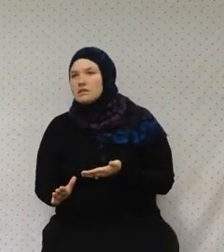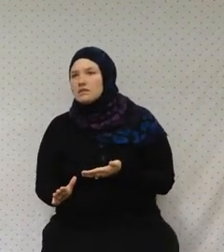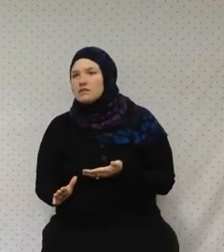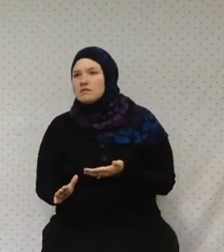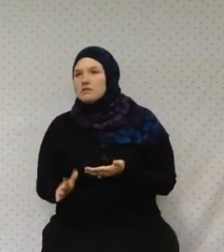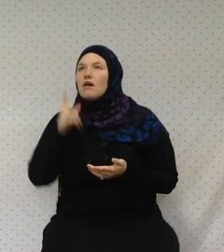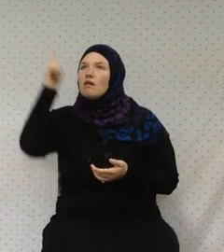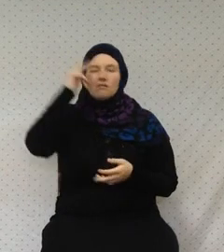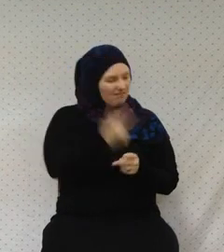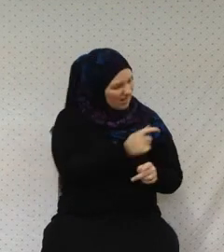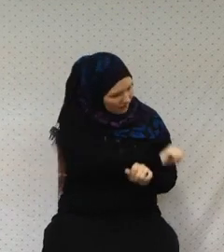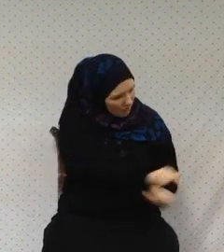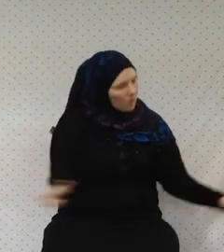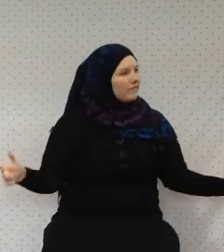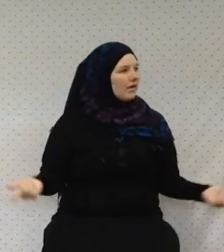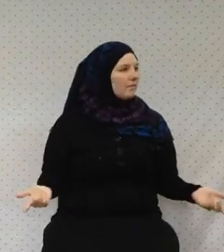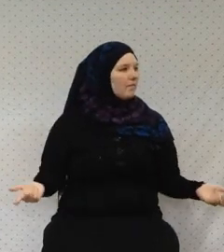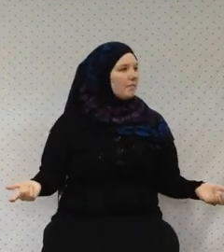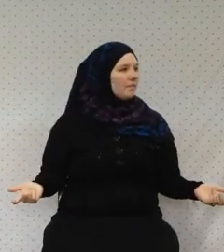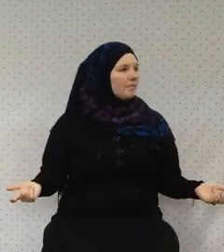نُمِدُّ هَؤُلَاءِ وَهَؤُلَاءِ مِنْ عَطَاءِ